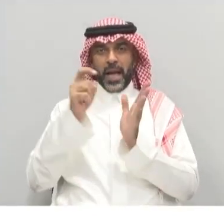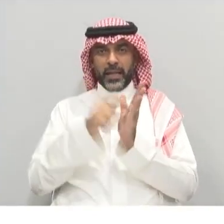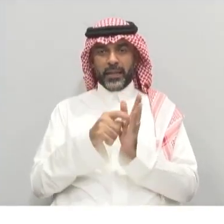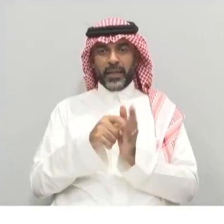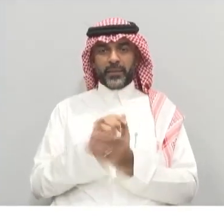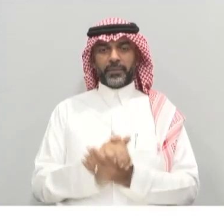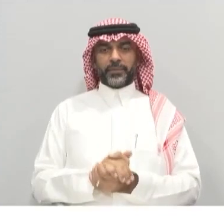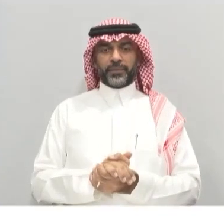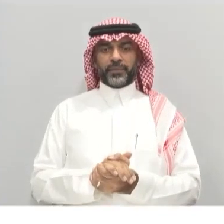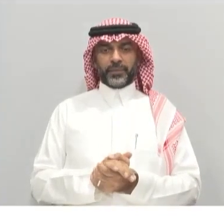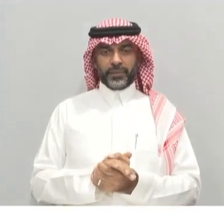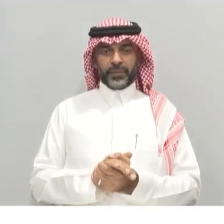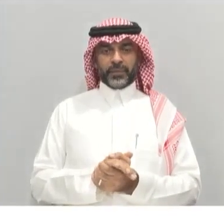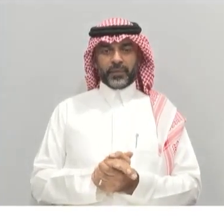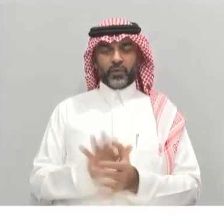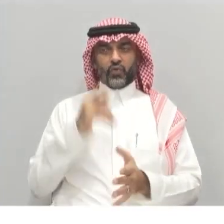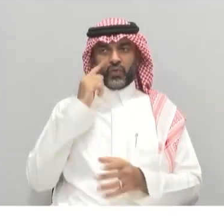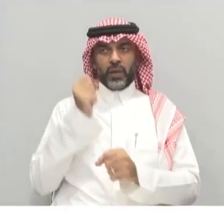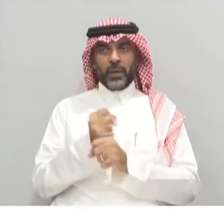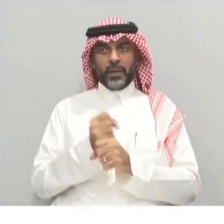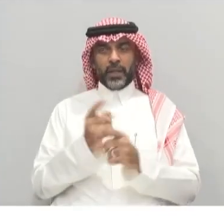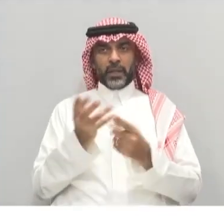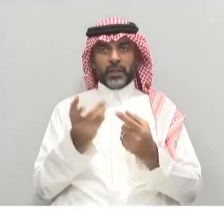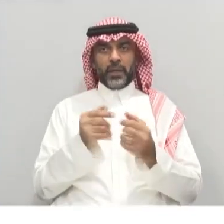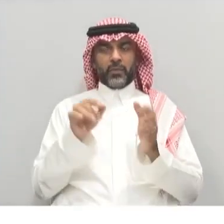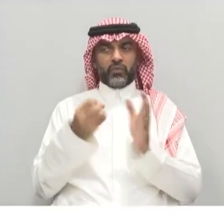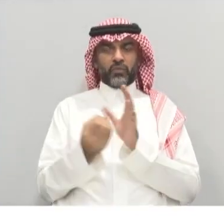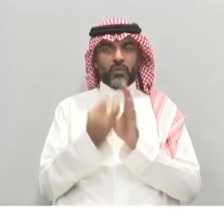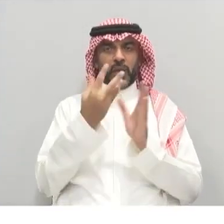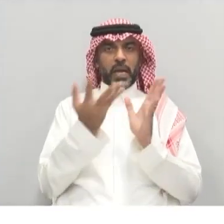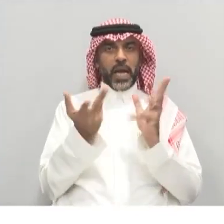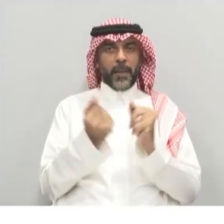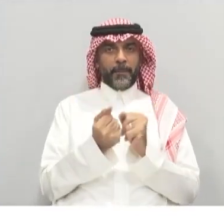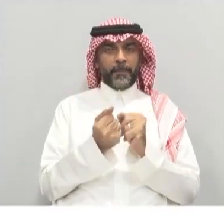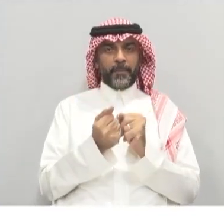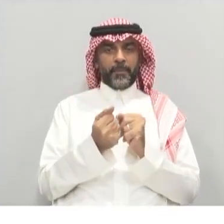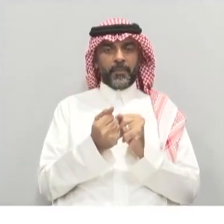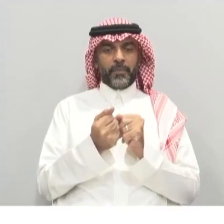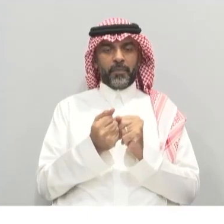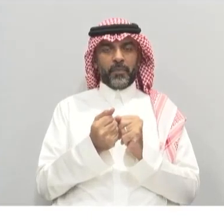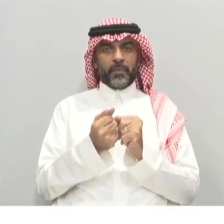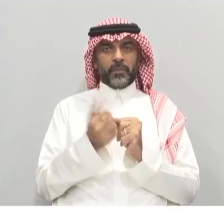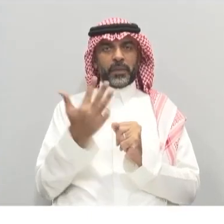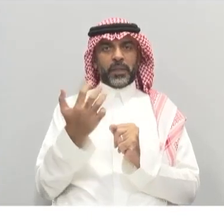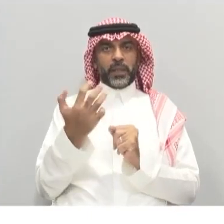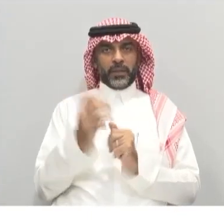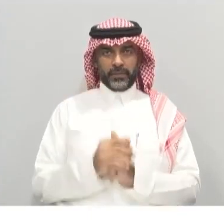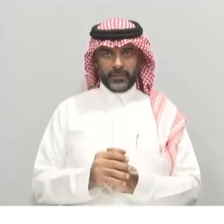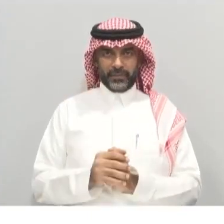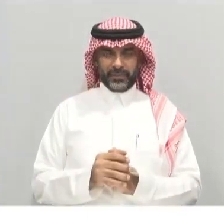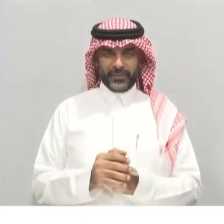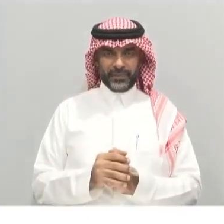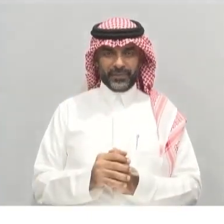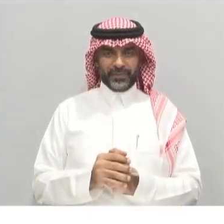لاجراء العمليه الحسابيه وعرض الناتج في الخليه نفسها يجب ان يكون الناتج كما هو واضح 90